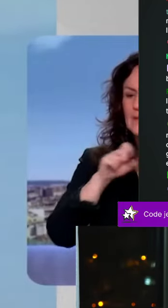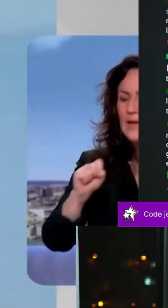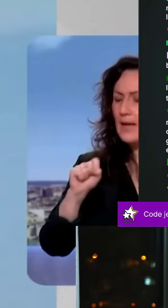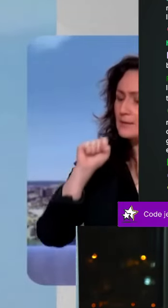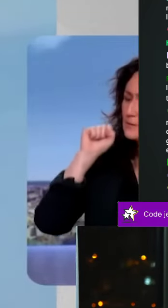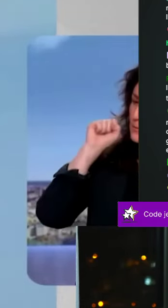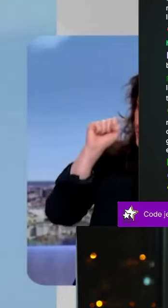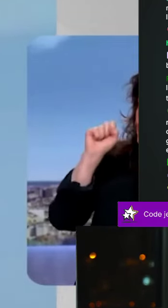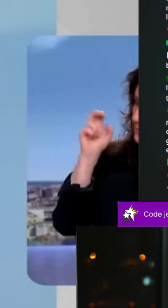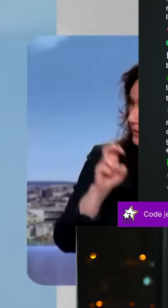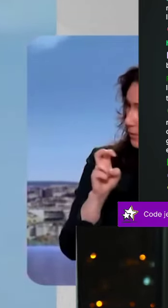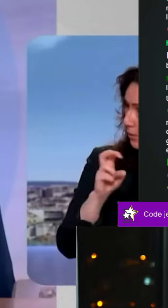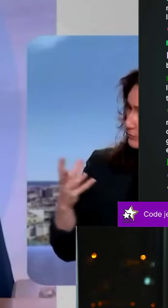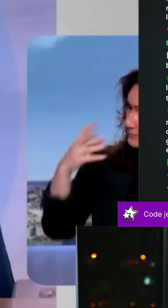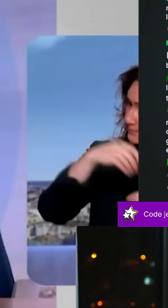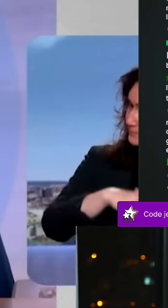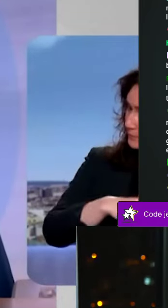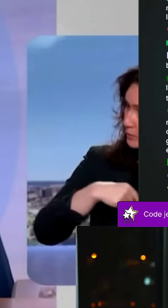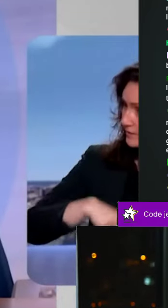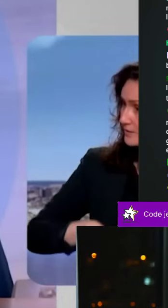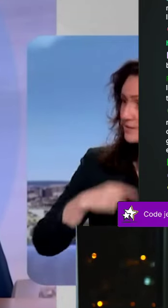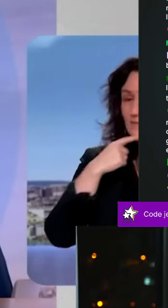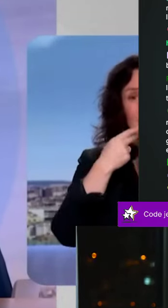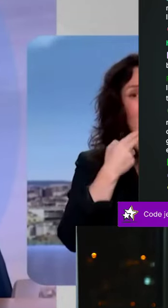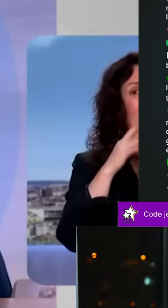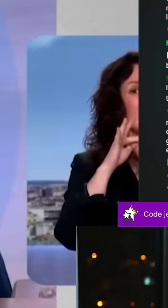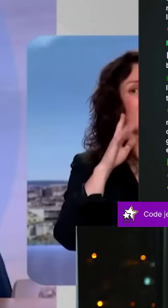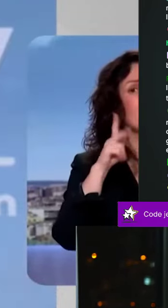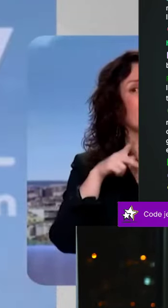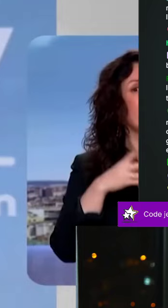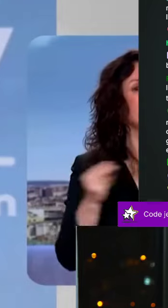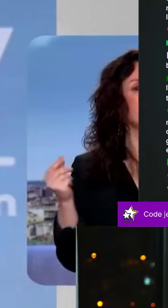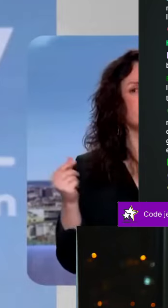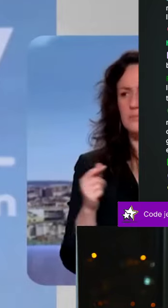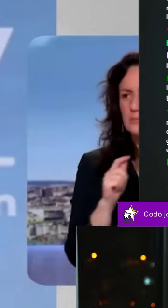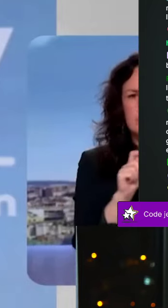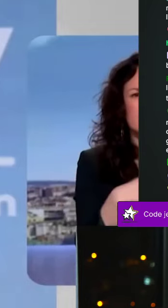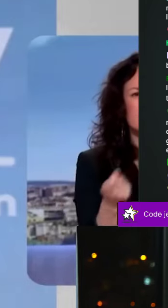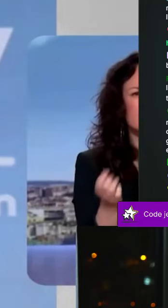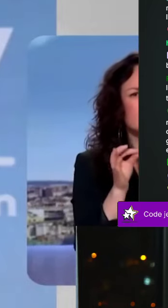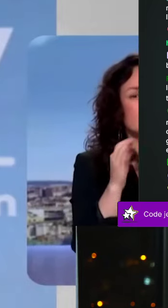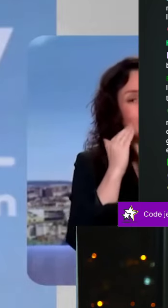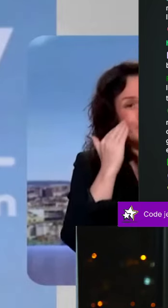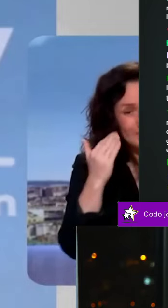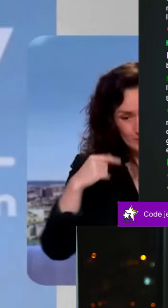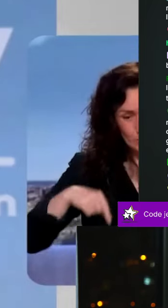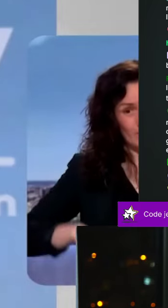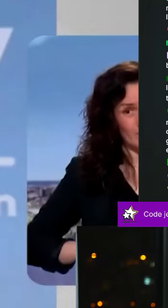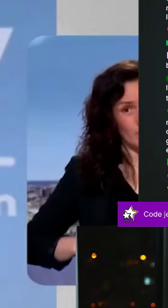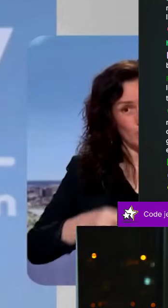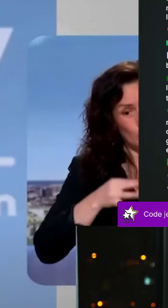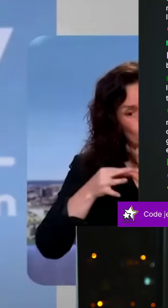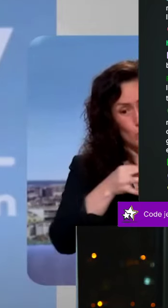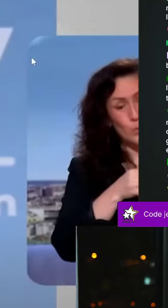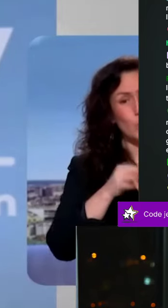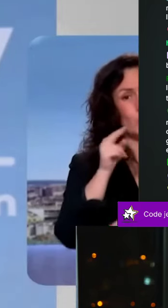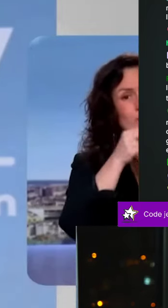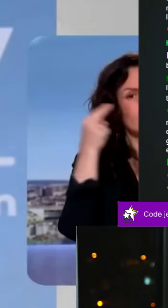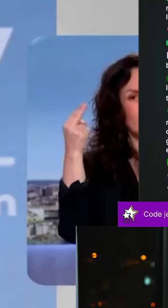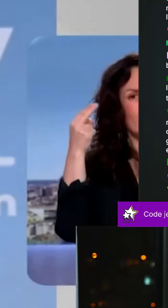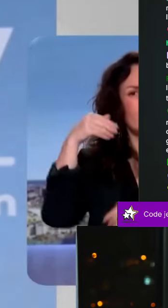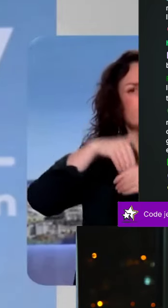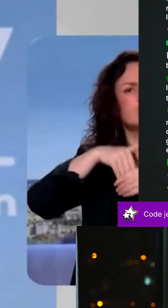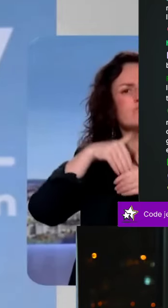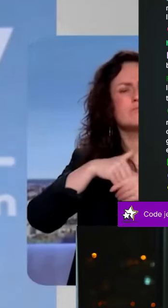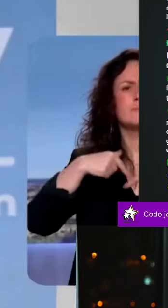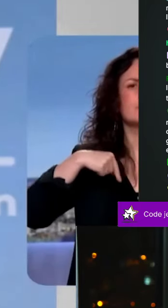communistes qui entrent au gouvernement c'est la fin du nouveau fond populaire mais évidemment que si il y a un gouvernement d'union nationale avec des